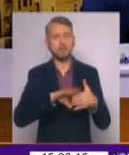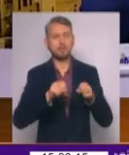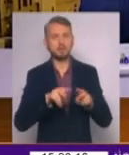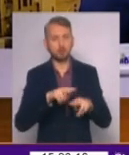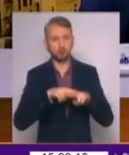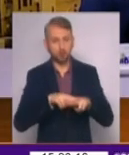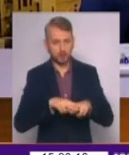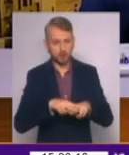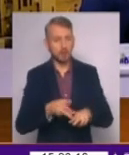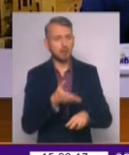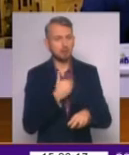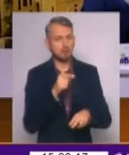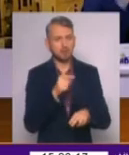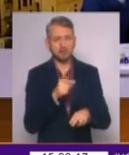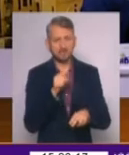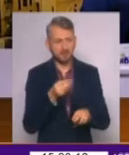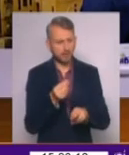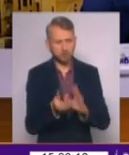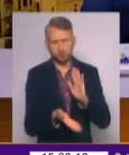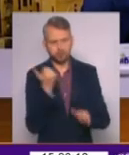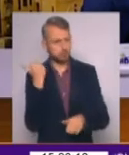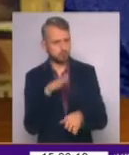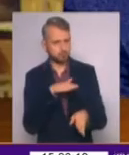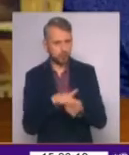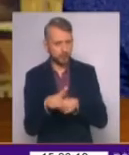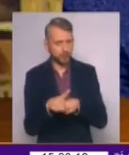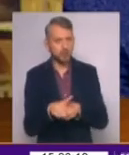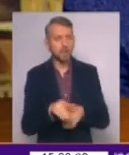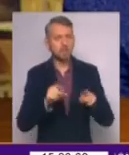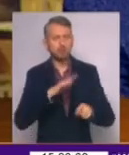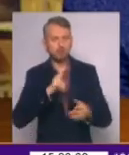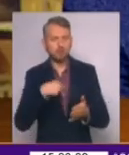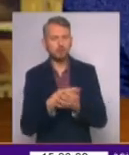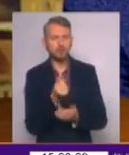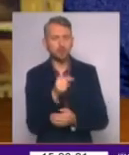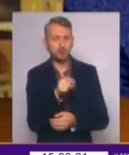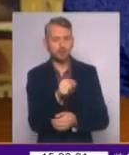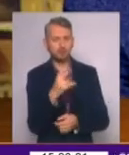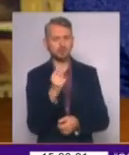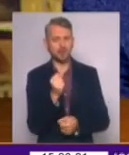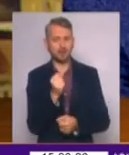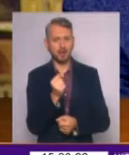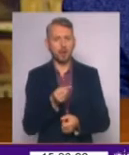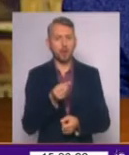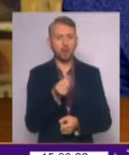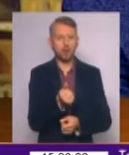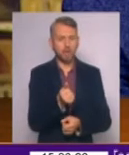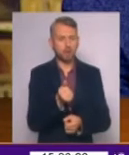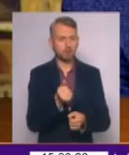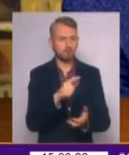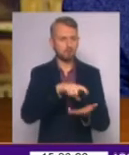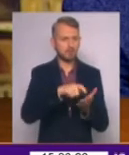громадських формувань. Ми зняли повністю це фінансування. Було навіть передбачено гроші їм на оплату